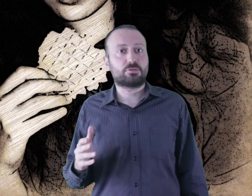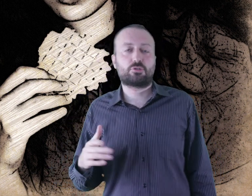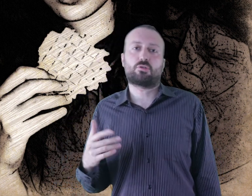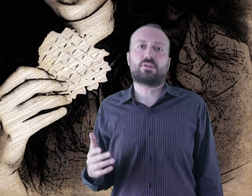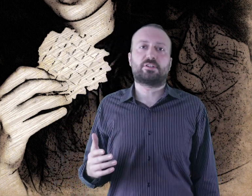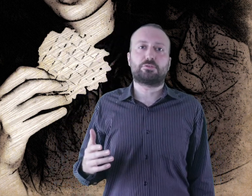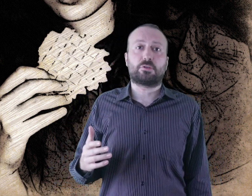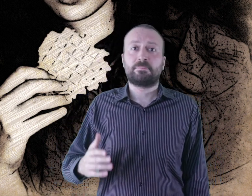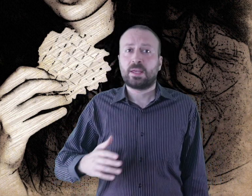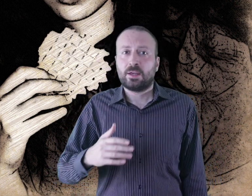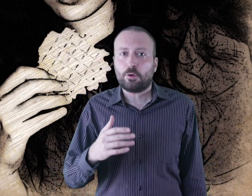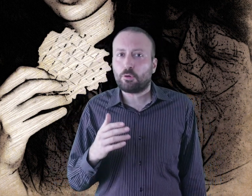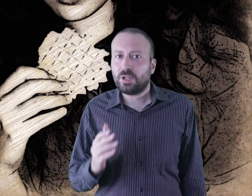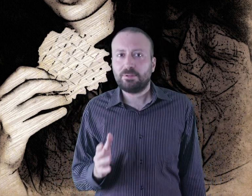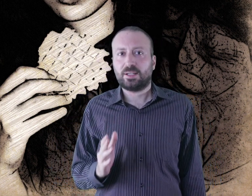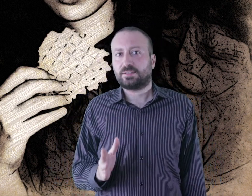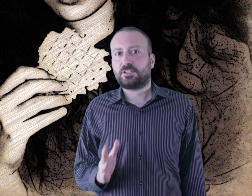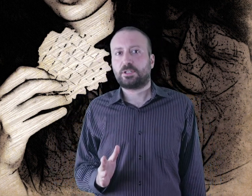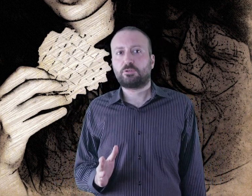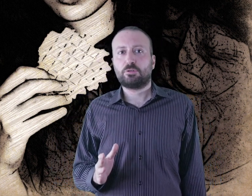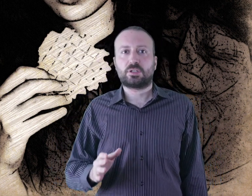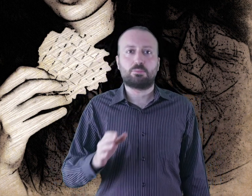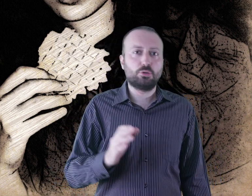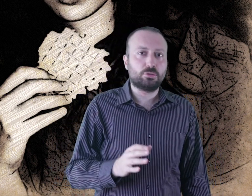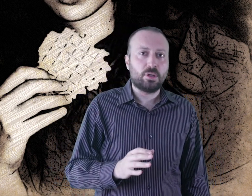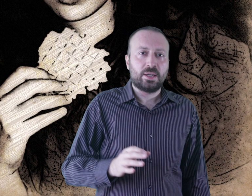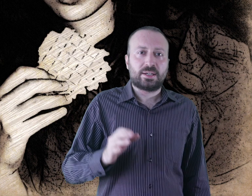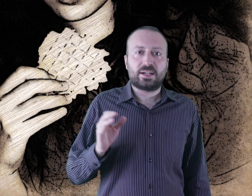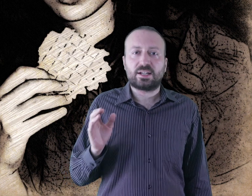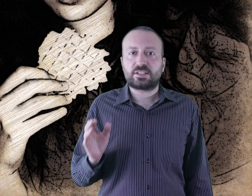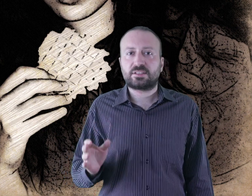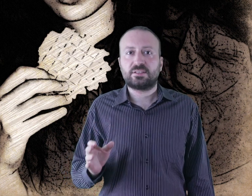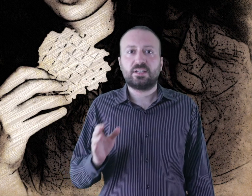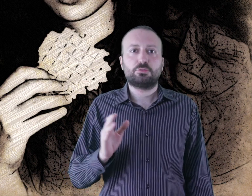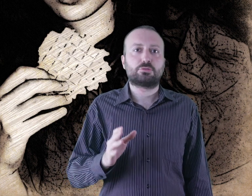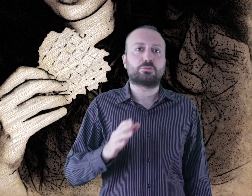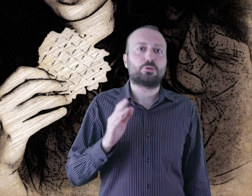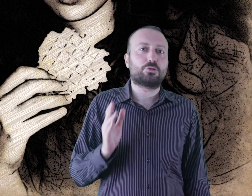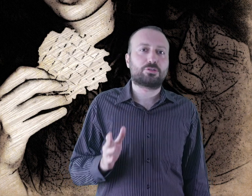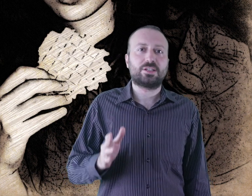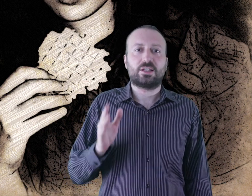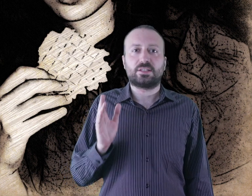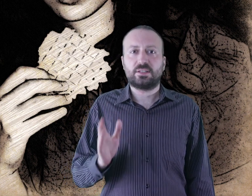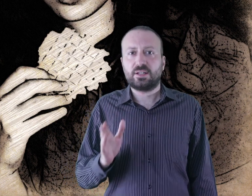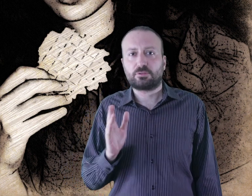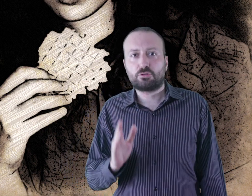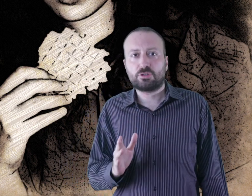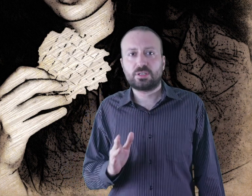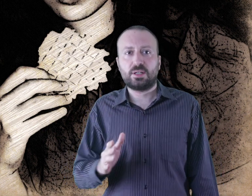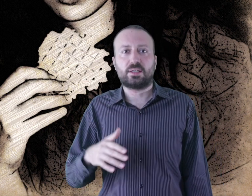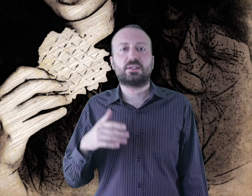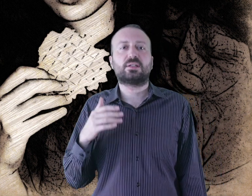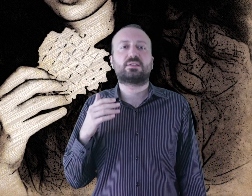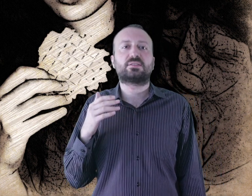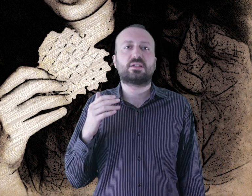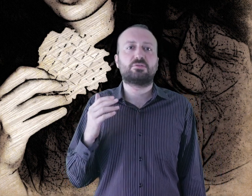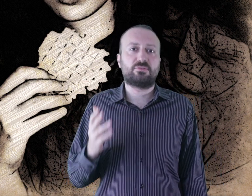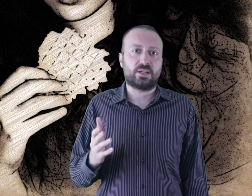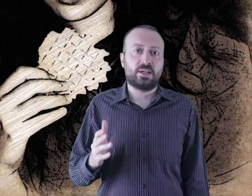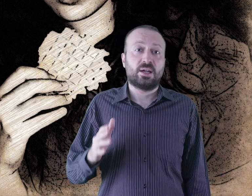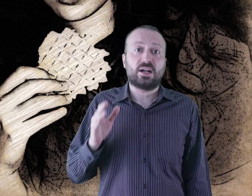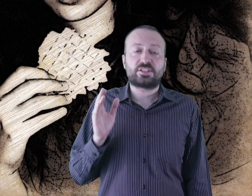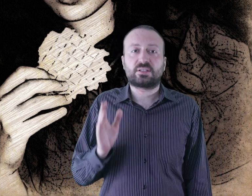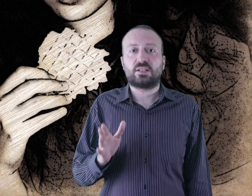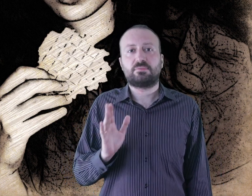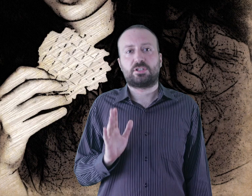yönlendireceği konusunda çok kafa yoruyor. Öyle bir alan seçmek istiyor ki bunun karşısında durduğu doğuştan gelen yetenek düşüncesiyle ya da